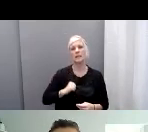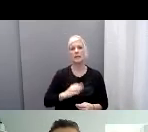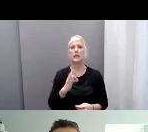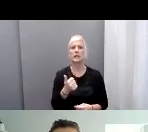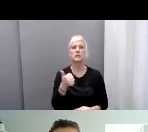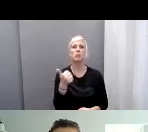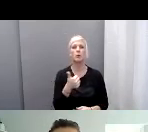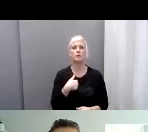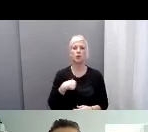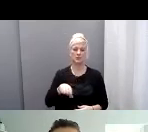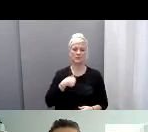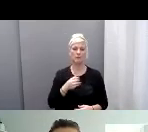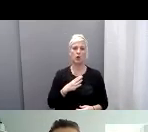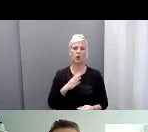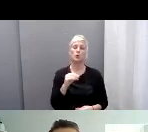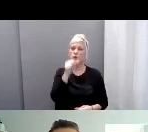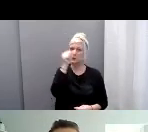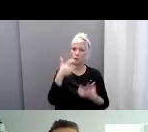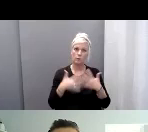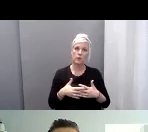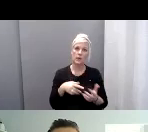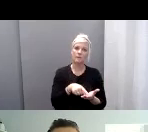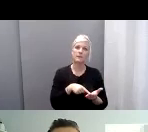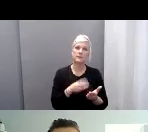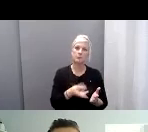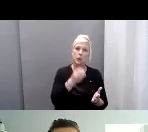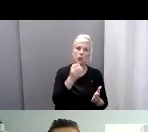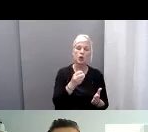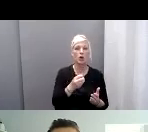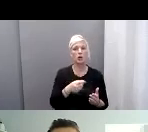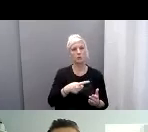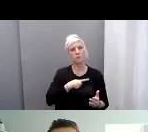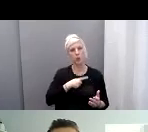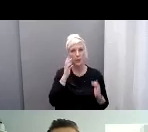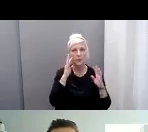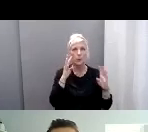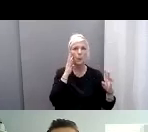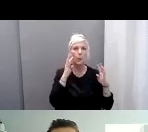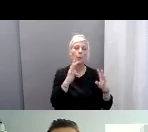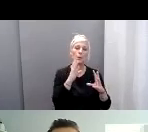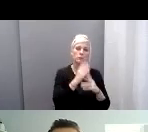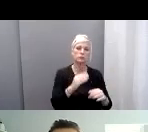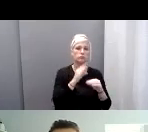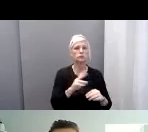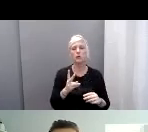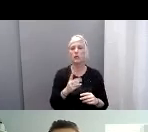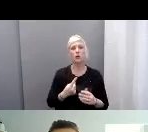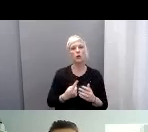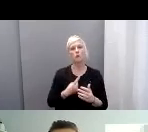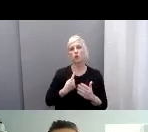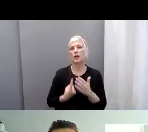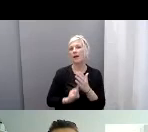att fungera i vissa miljöer där det kan vara mycket ljud och mycket som händer runt omkring. Och personer